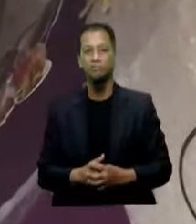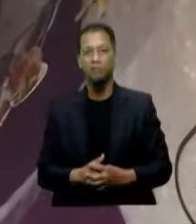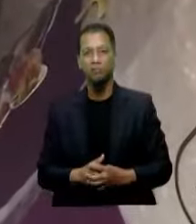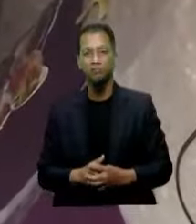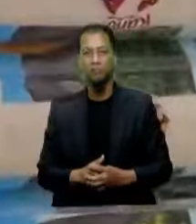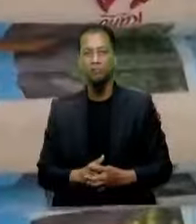for